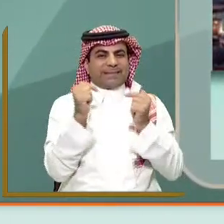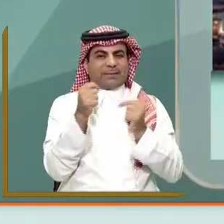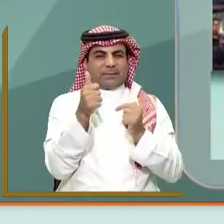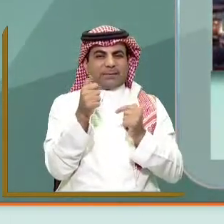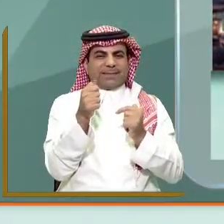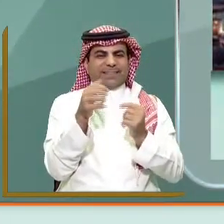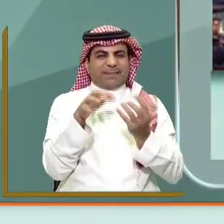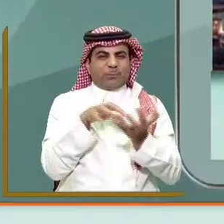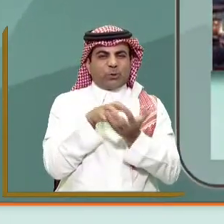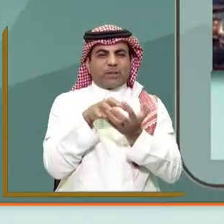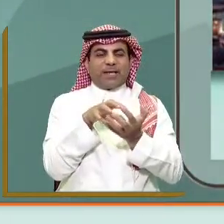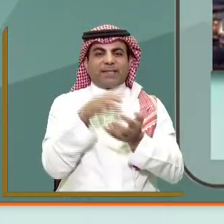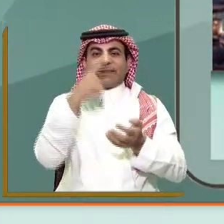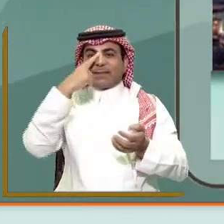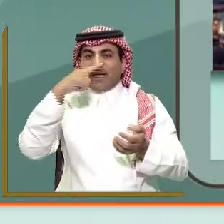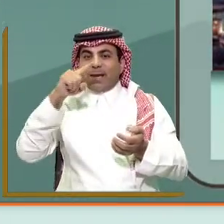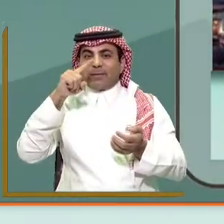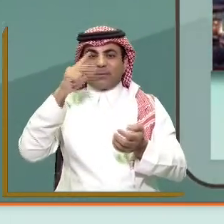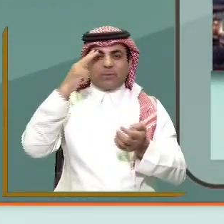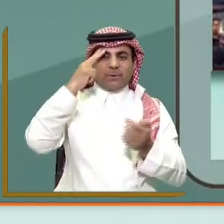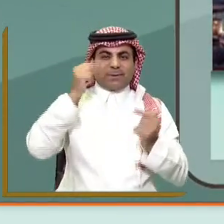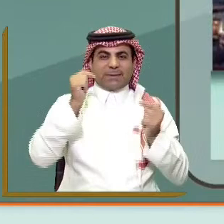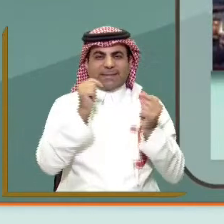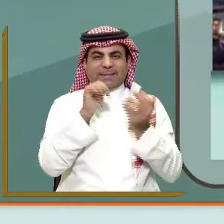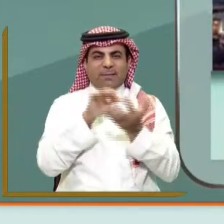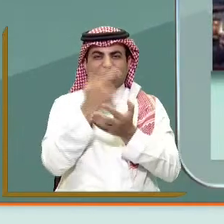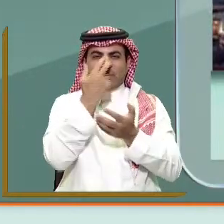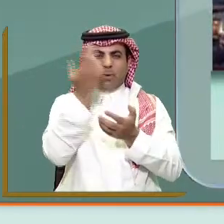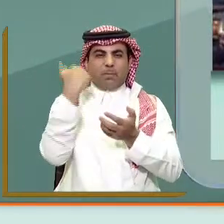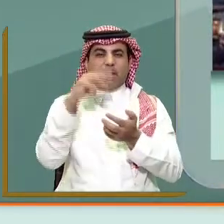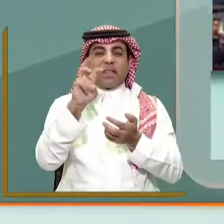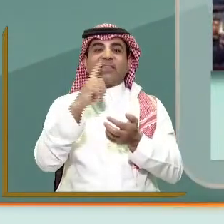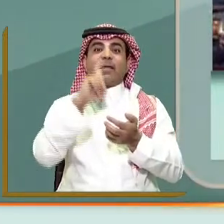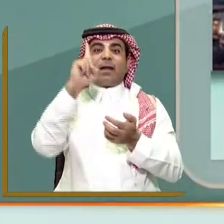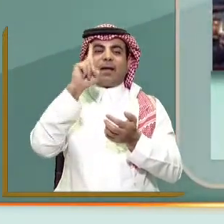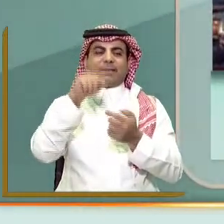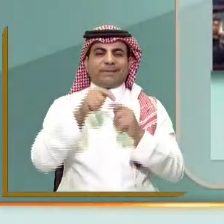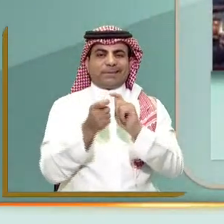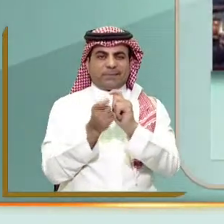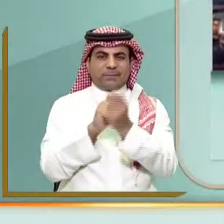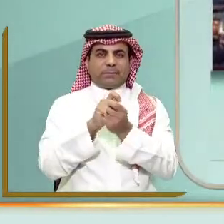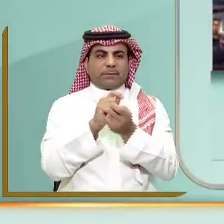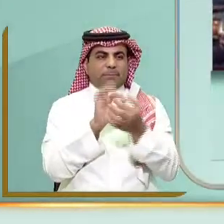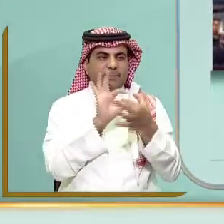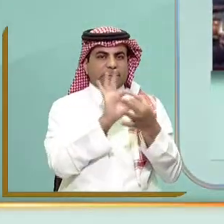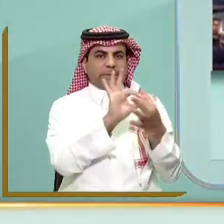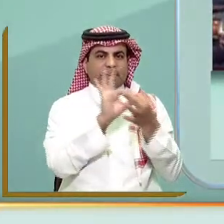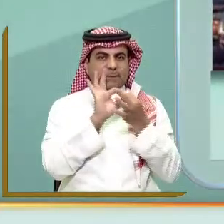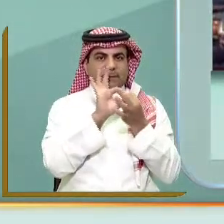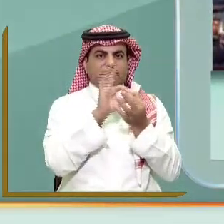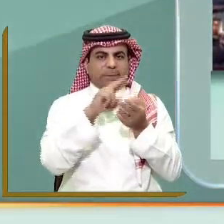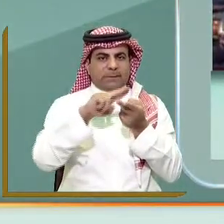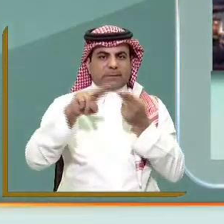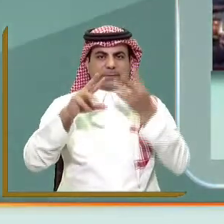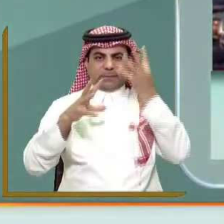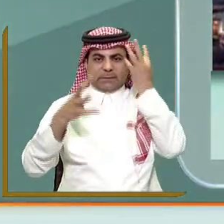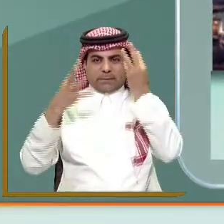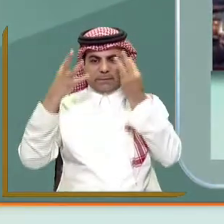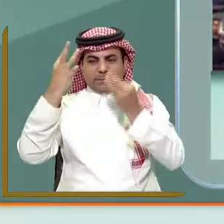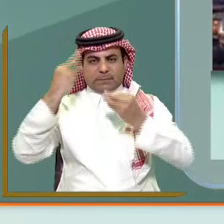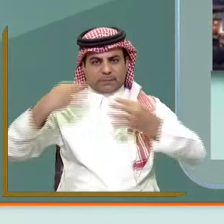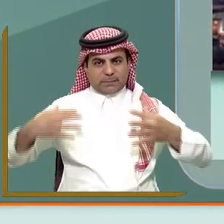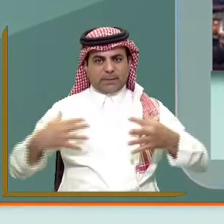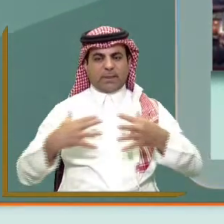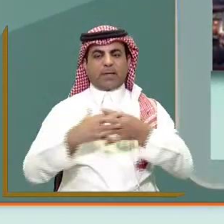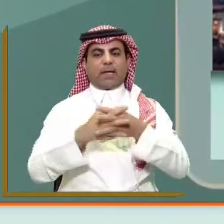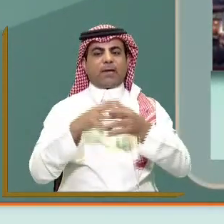العلاقات السعودية التايلندية. المبادرة حقيقة وصفت بالحكمة ولا تعكس نهج التسامح الموجود لدينا بالمملكة